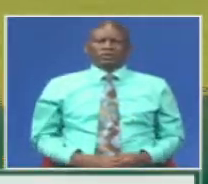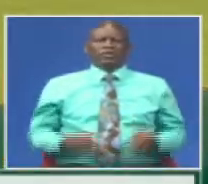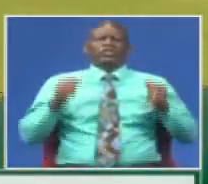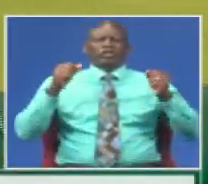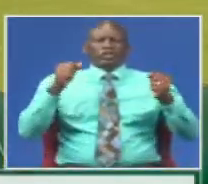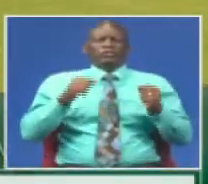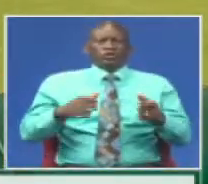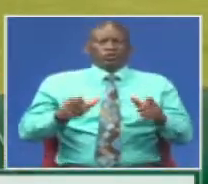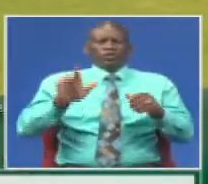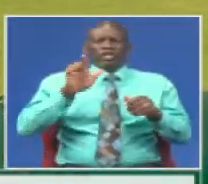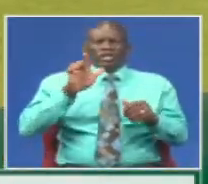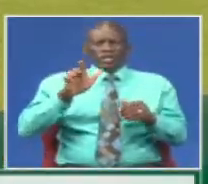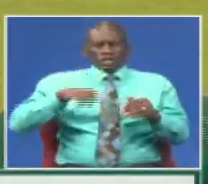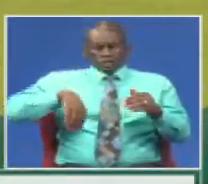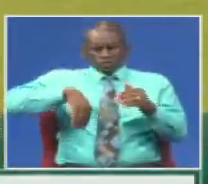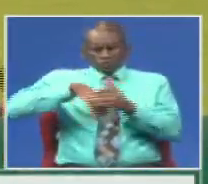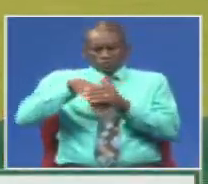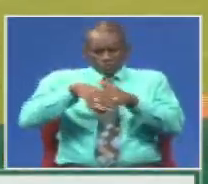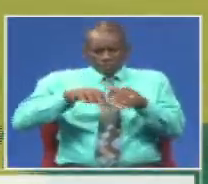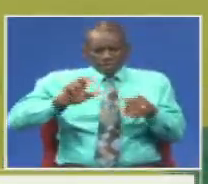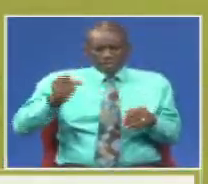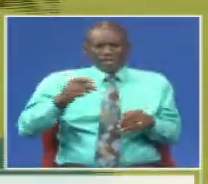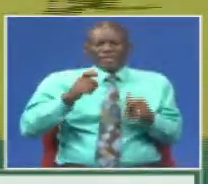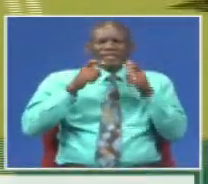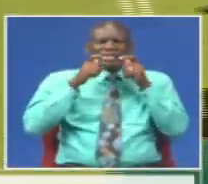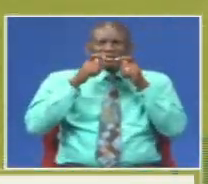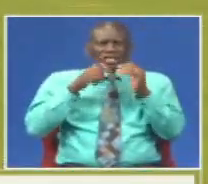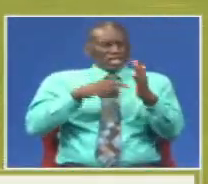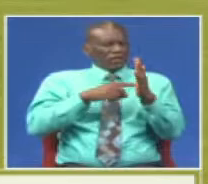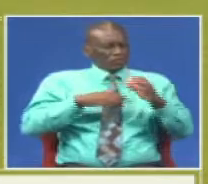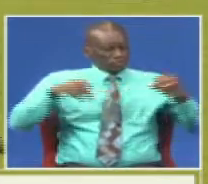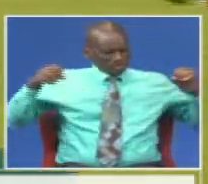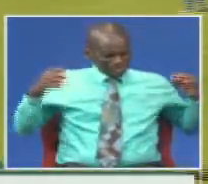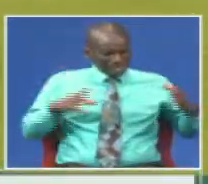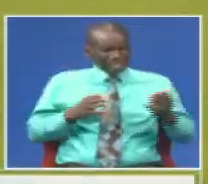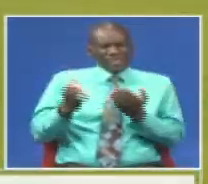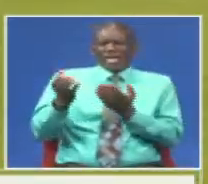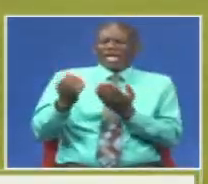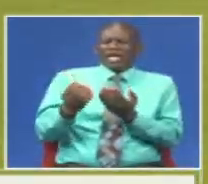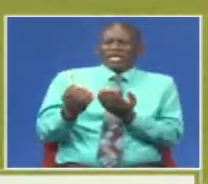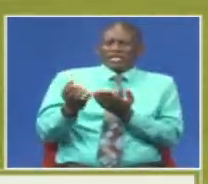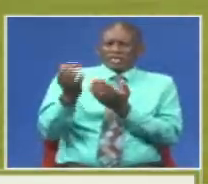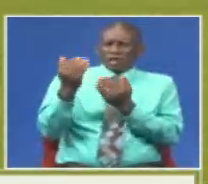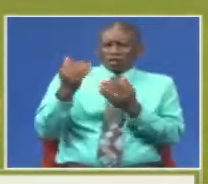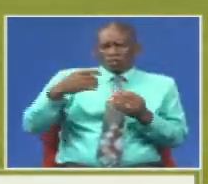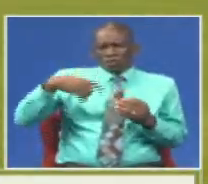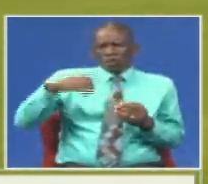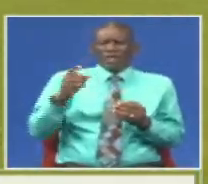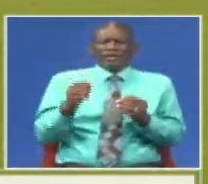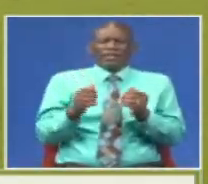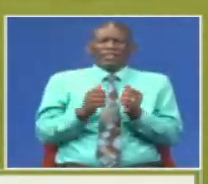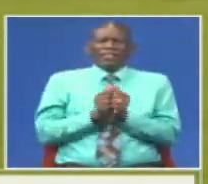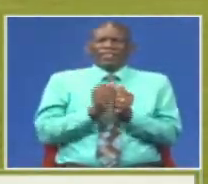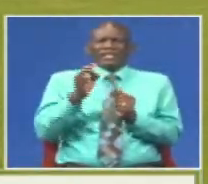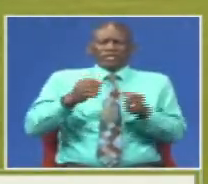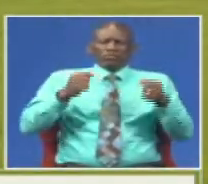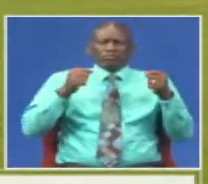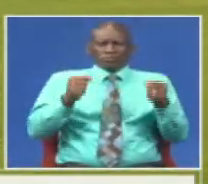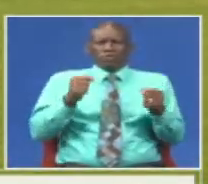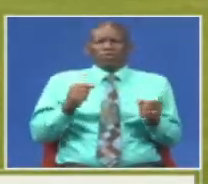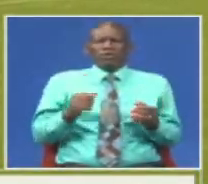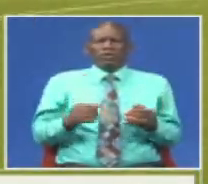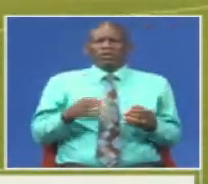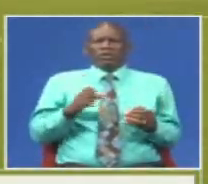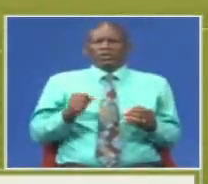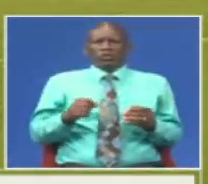Mabingwa watetezi wa ligi kuu ya kandanda humu nchini Tusker wameonyesha dhahiri ari yao ya kuwinda taji la 13 katika historia.